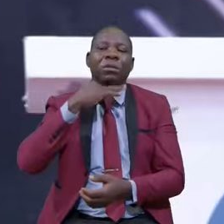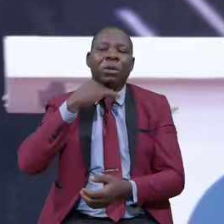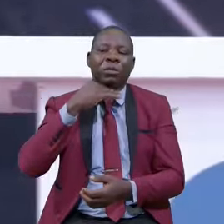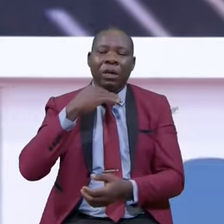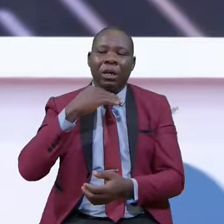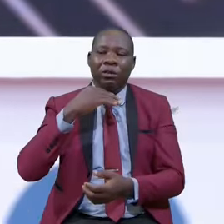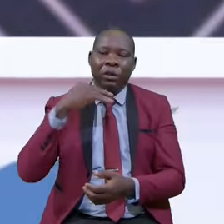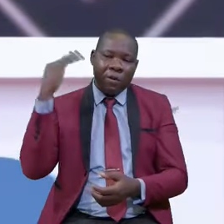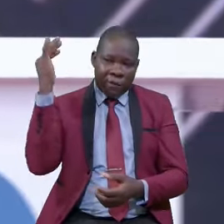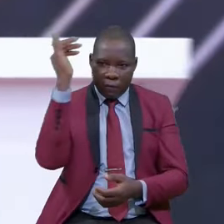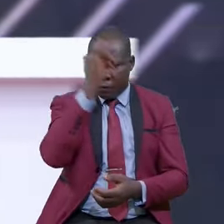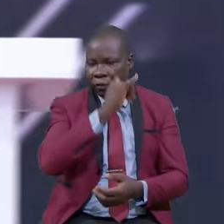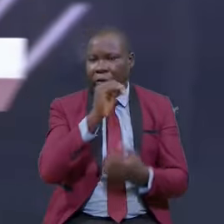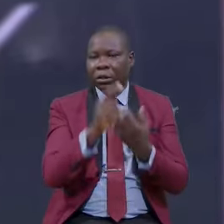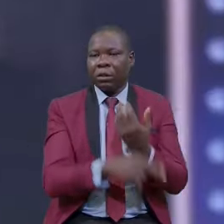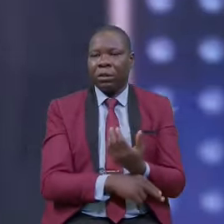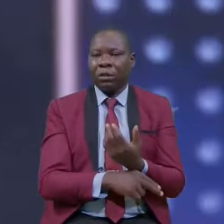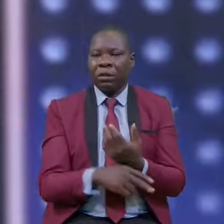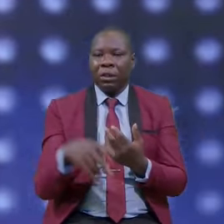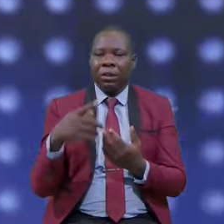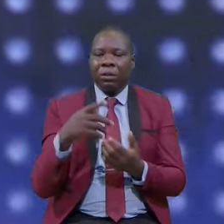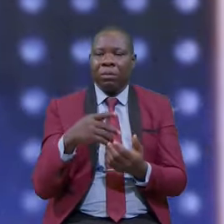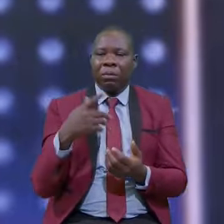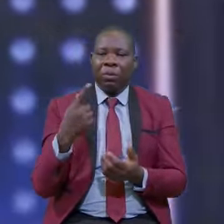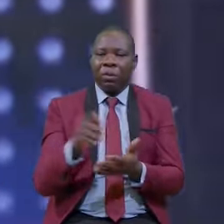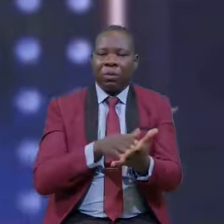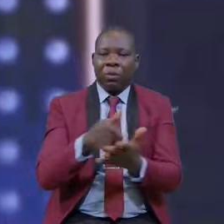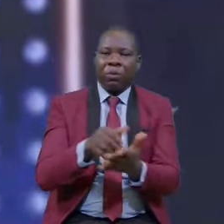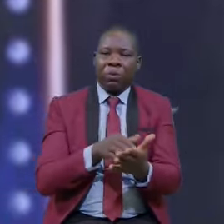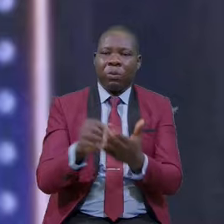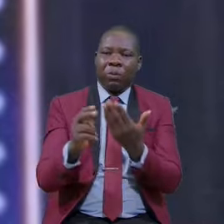la faiblesse et la déchéance douloureuse.